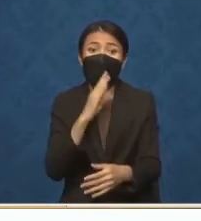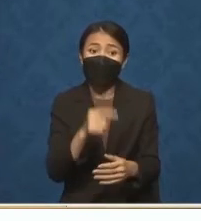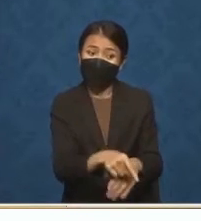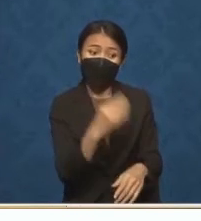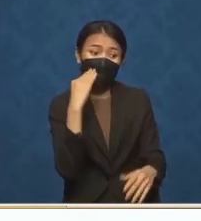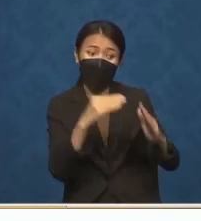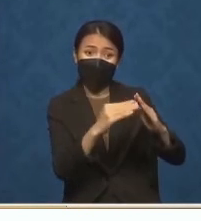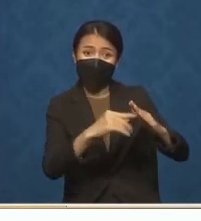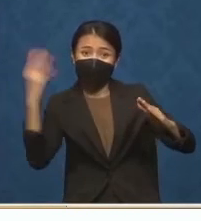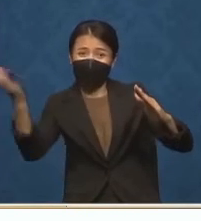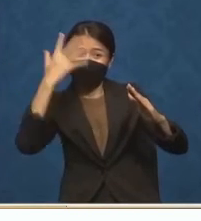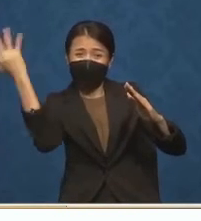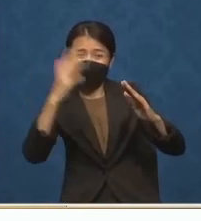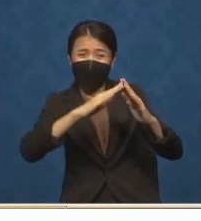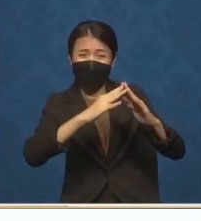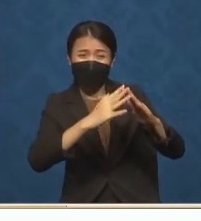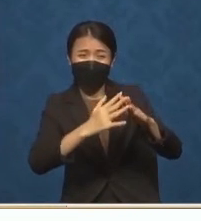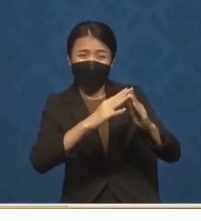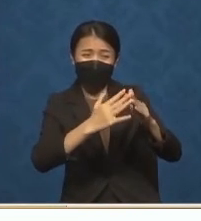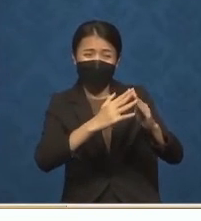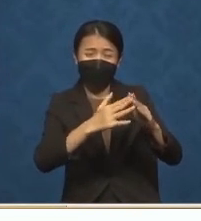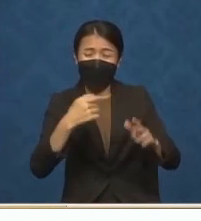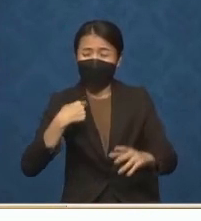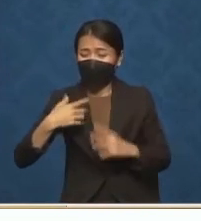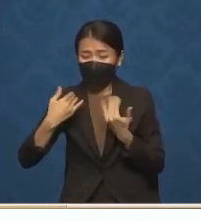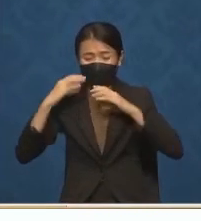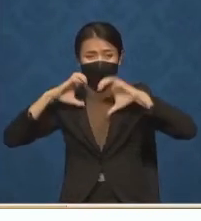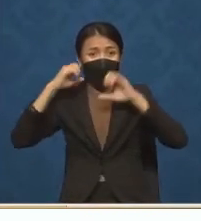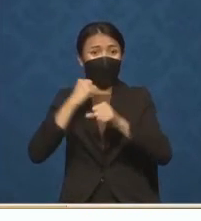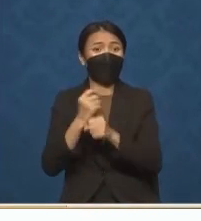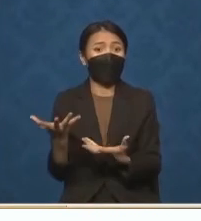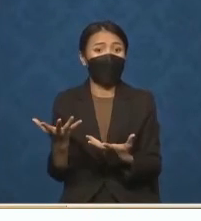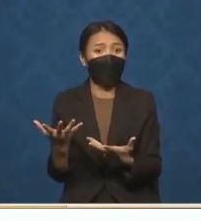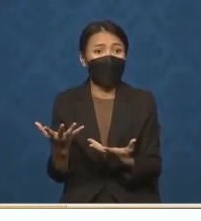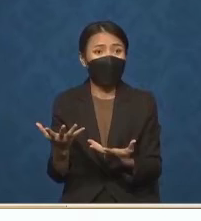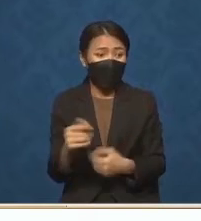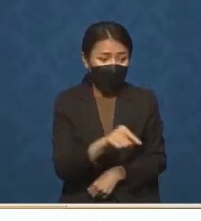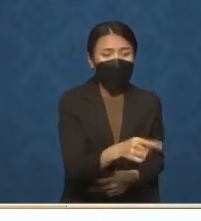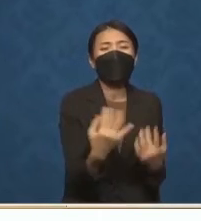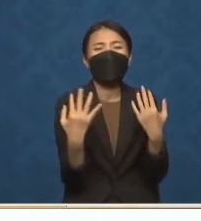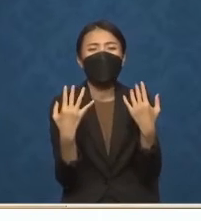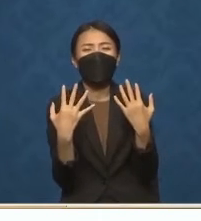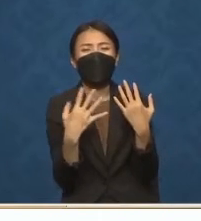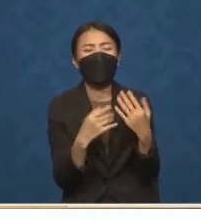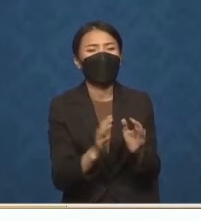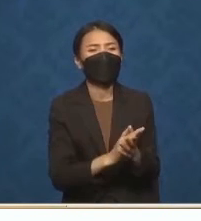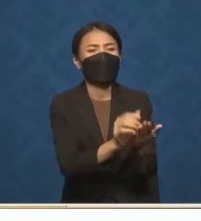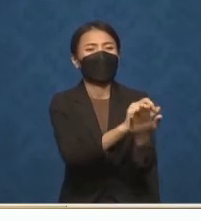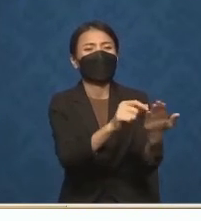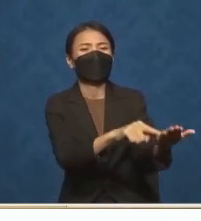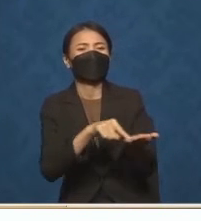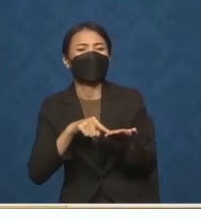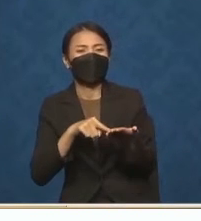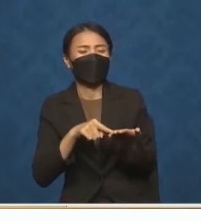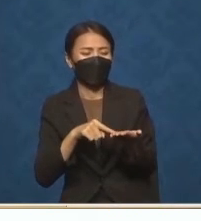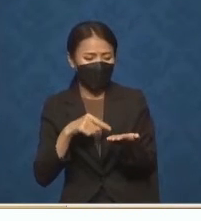ลจะท่างหน่งพากลค้นจะั้นหนไม่ใช่เข้าเขียนเรื่องลเรีนมาแลเขีนกณ์